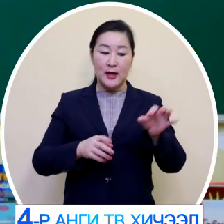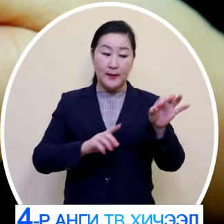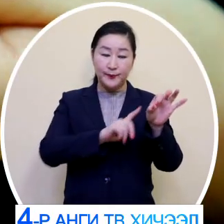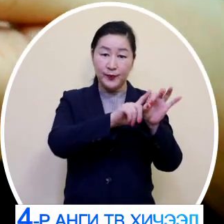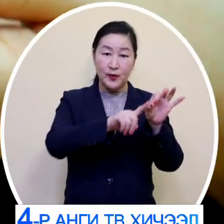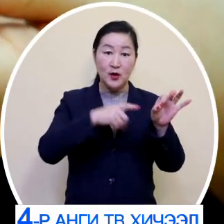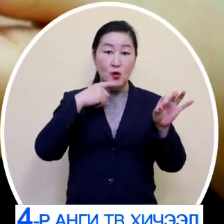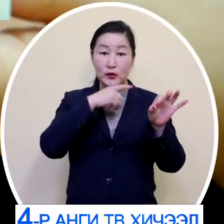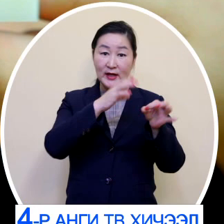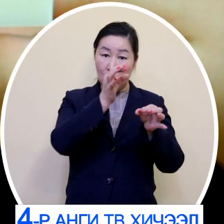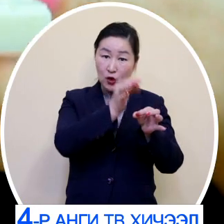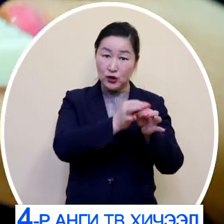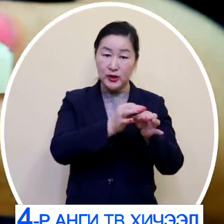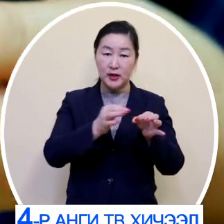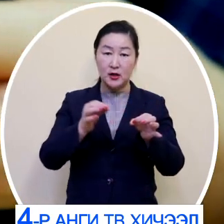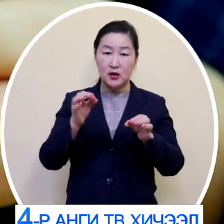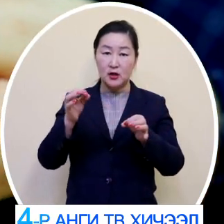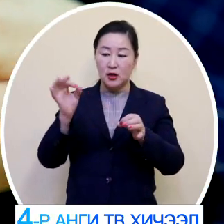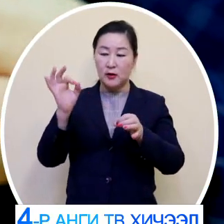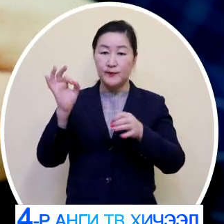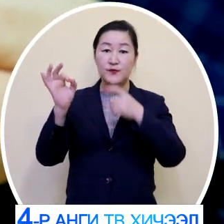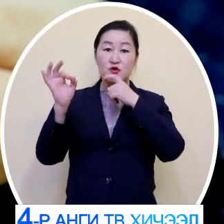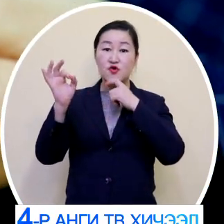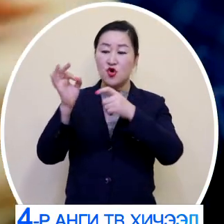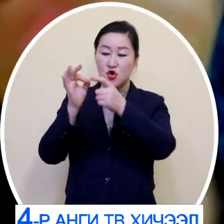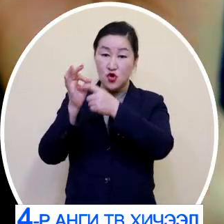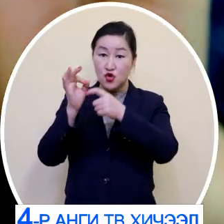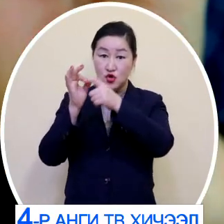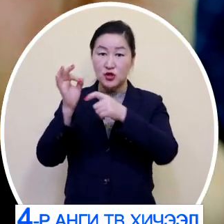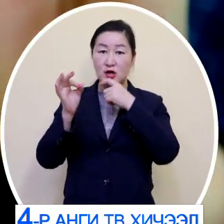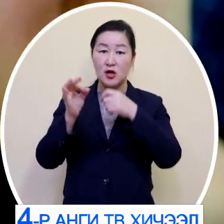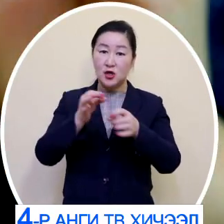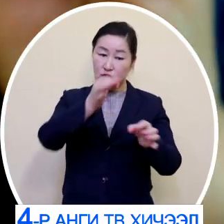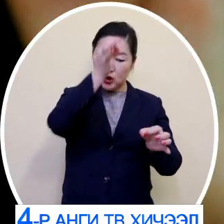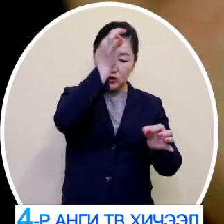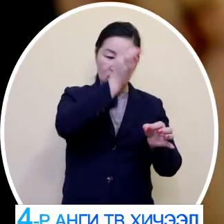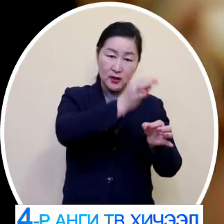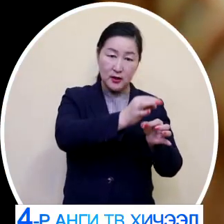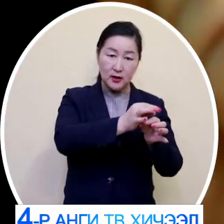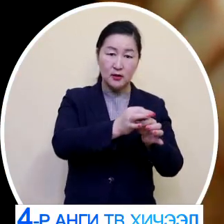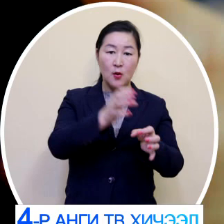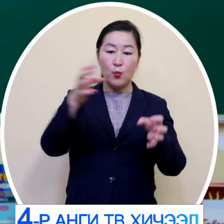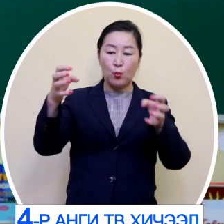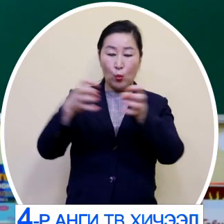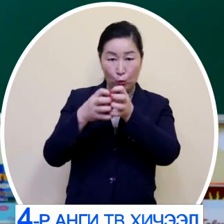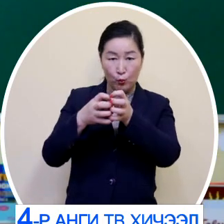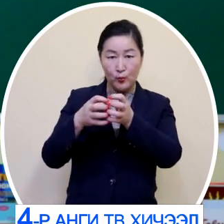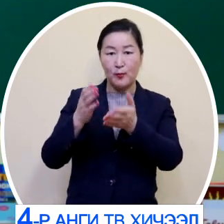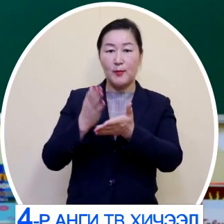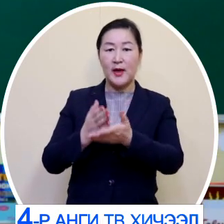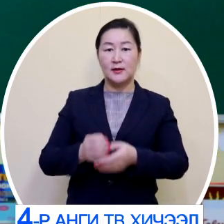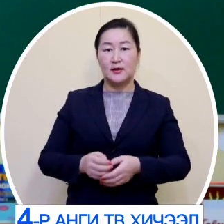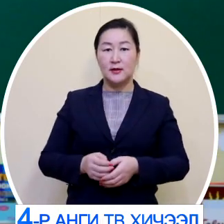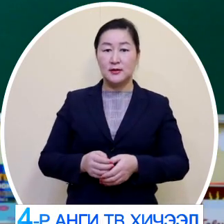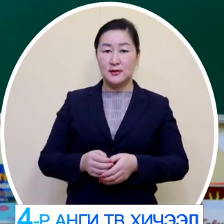За, яасан байх хүмүүс ээ? Туйлууд маань, эсрэг туйлууд маань таталцж байна.